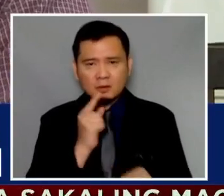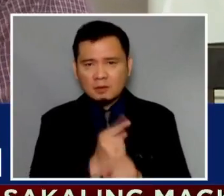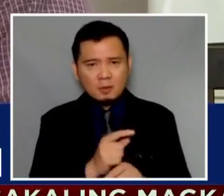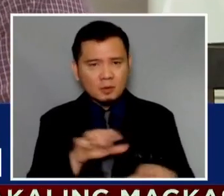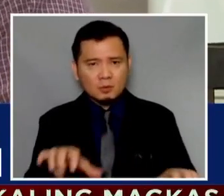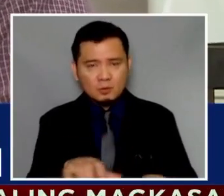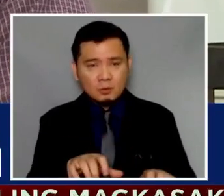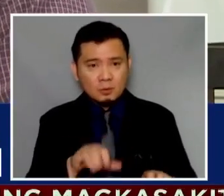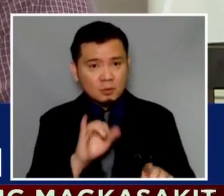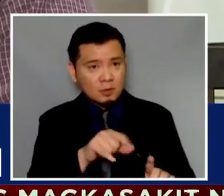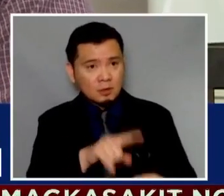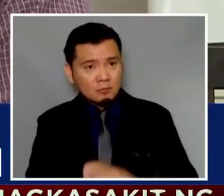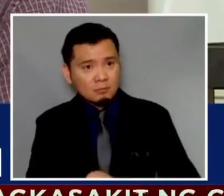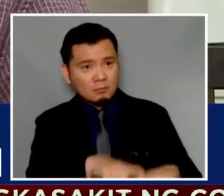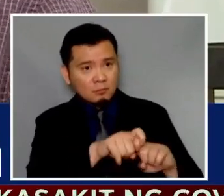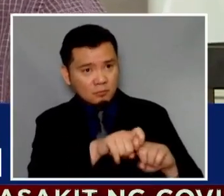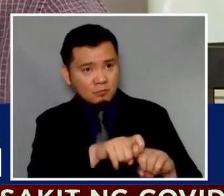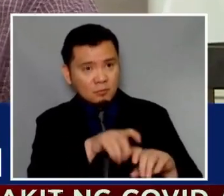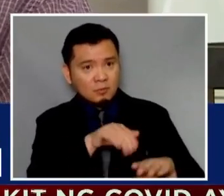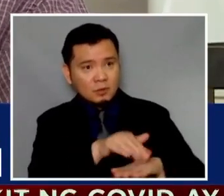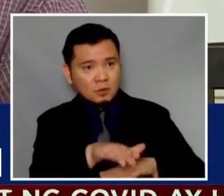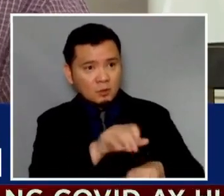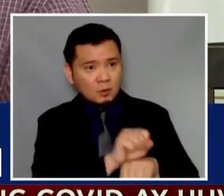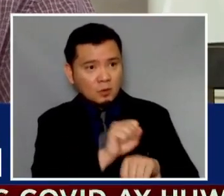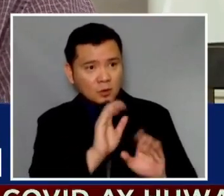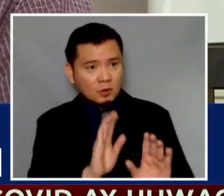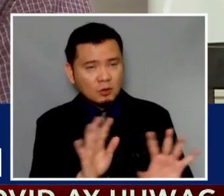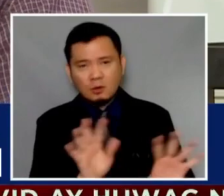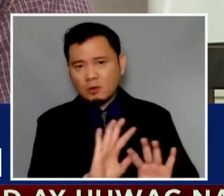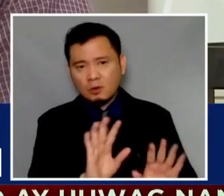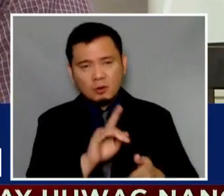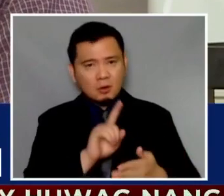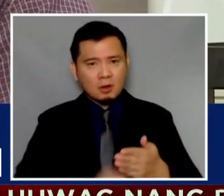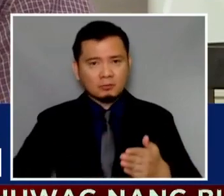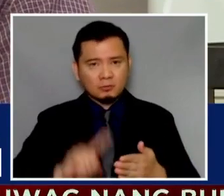yung suspension na idineklara ng